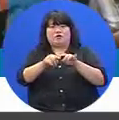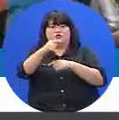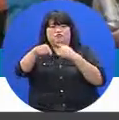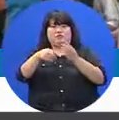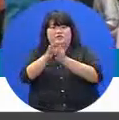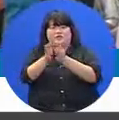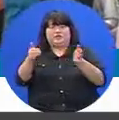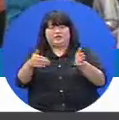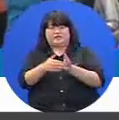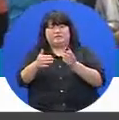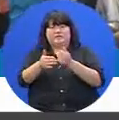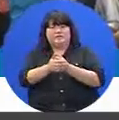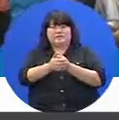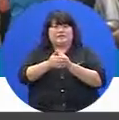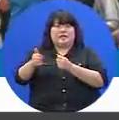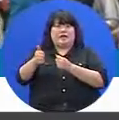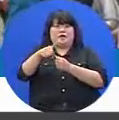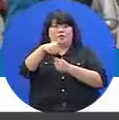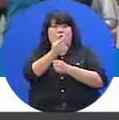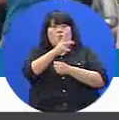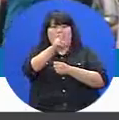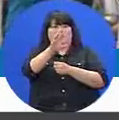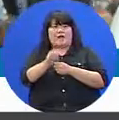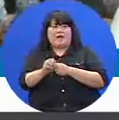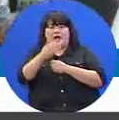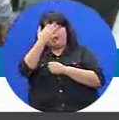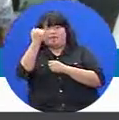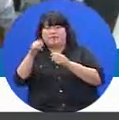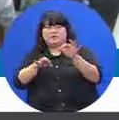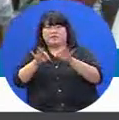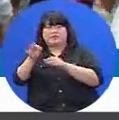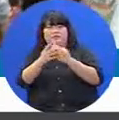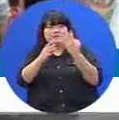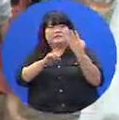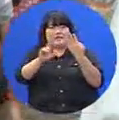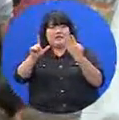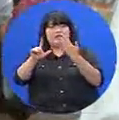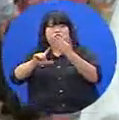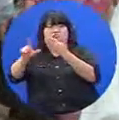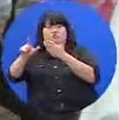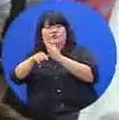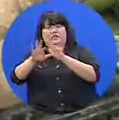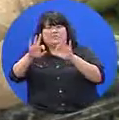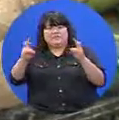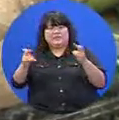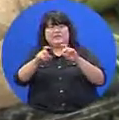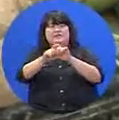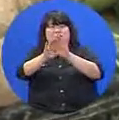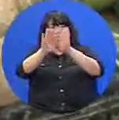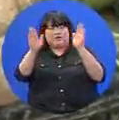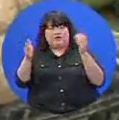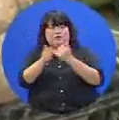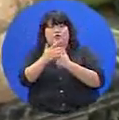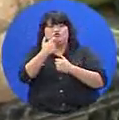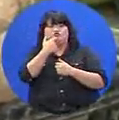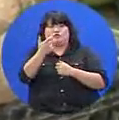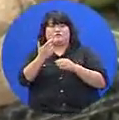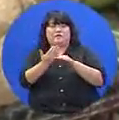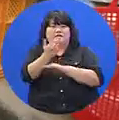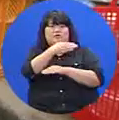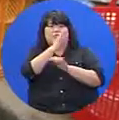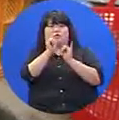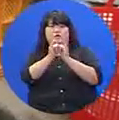들어갔습니다. 고향할머니장터는 4일과 9일 장날마다 진안 고원시장에서 열리며 60세 이상